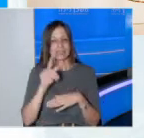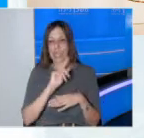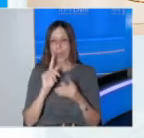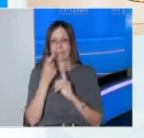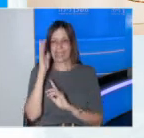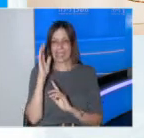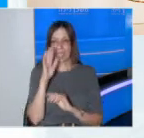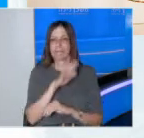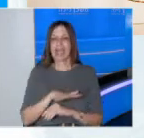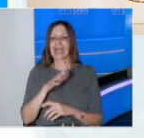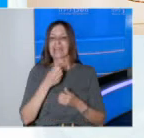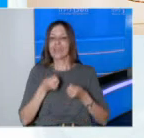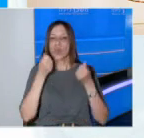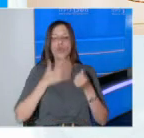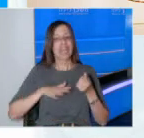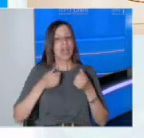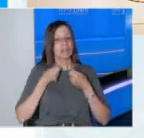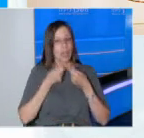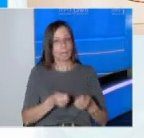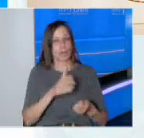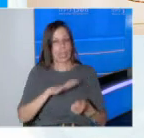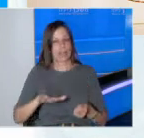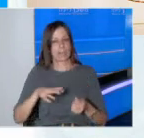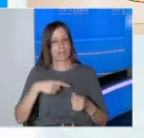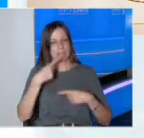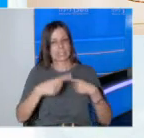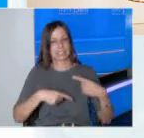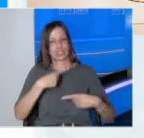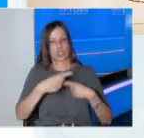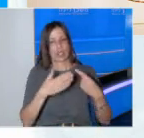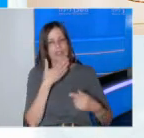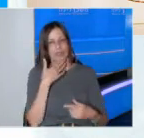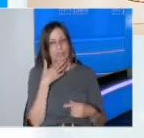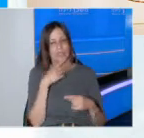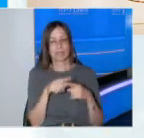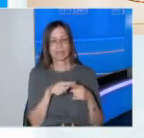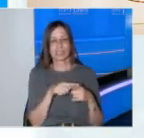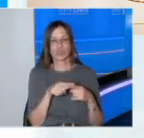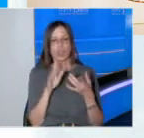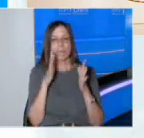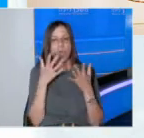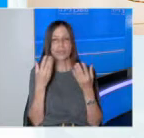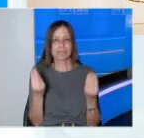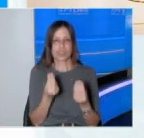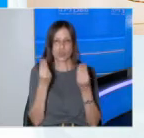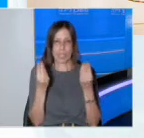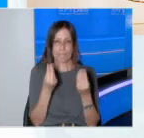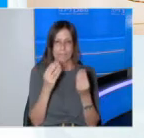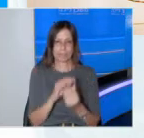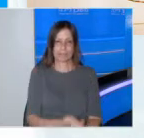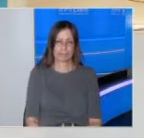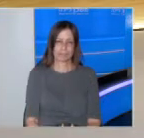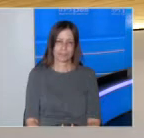לא מקרי. מערכת החינוך רוצה לכפות על הילדים מסורת יהודית מסוג מאוד